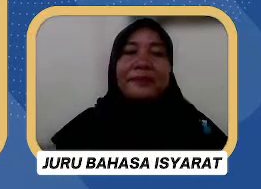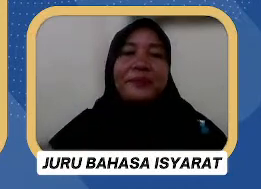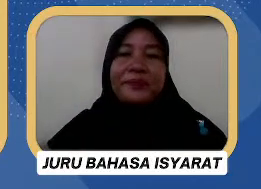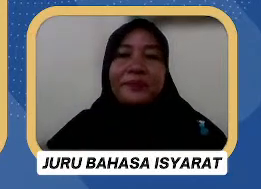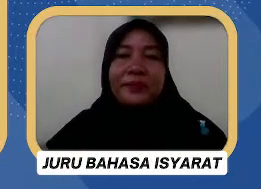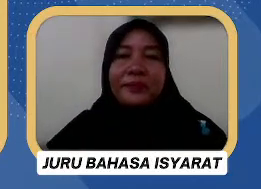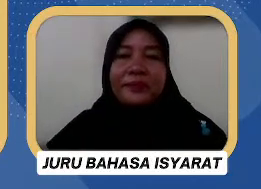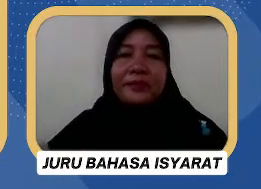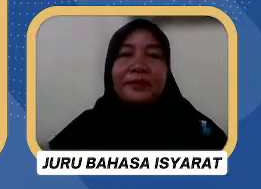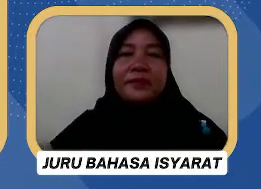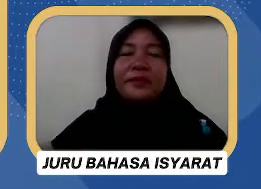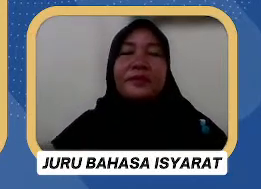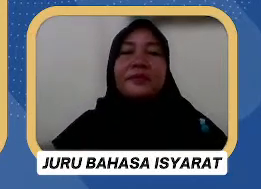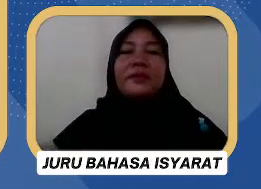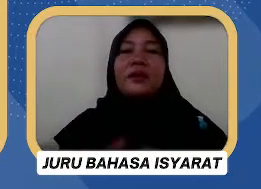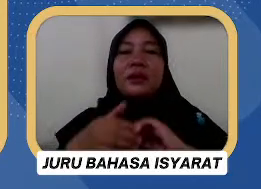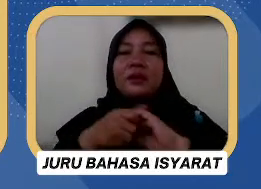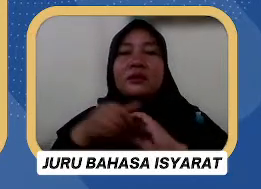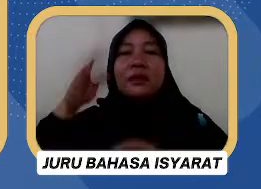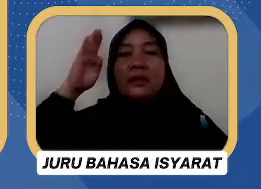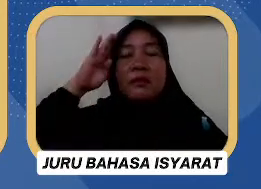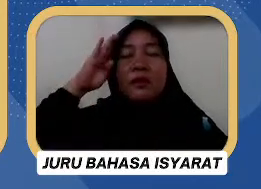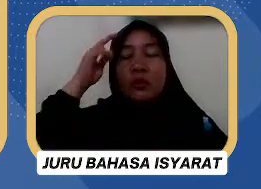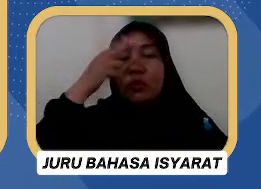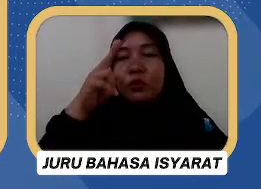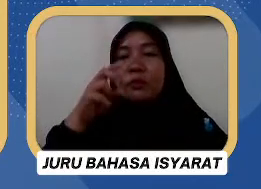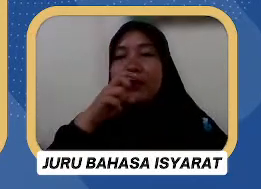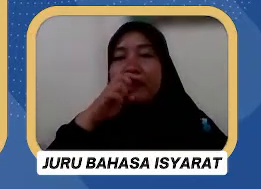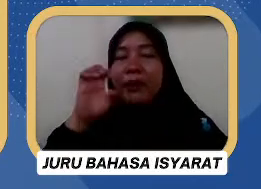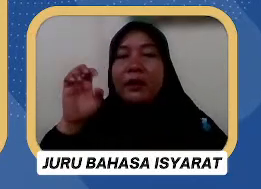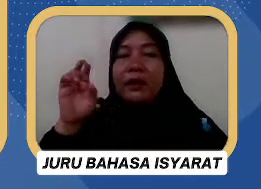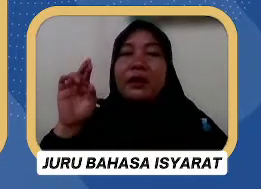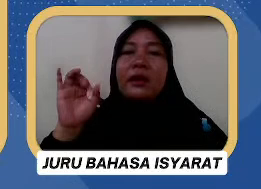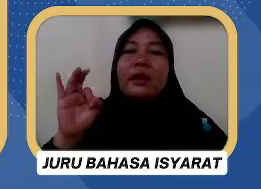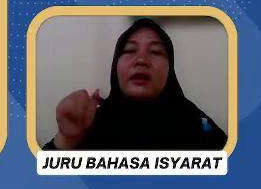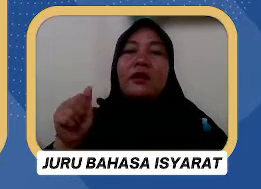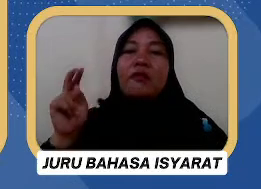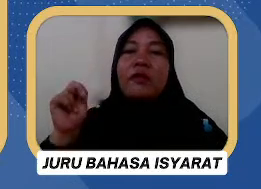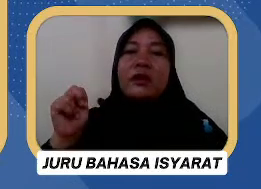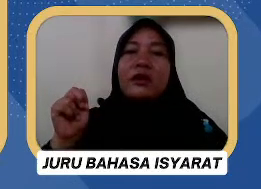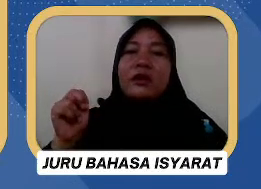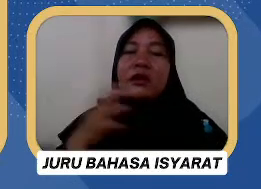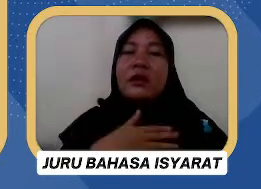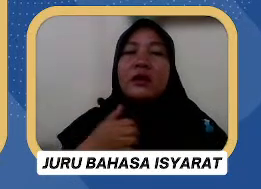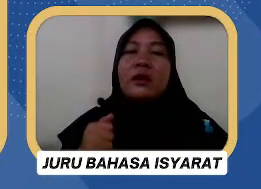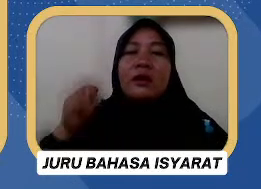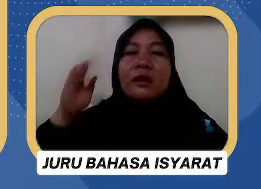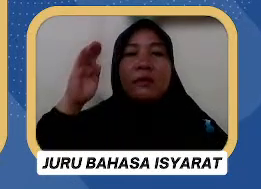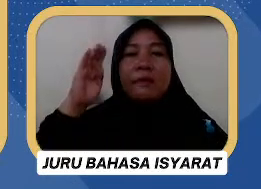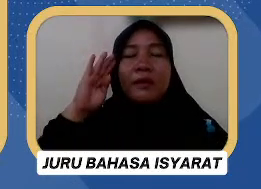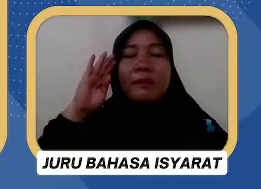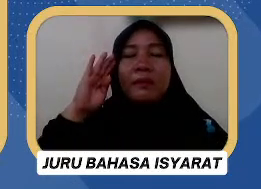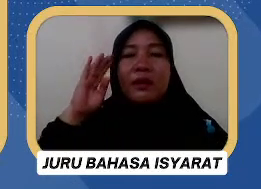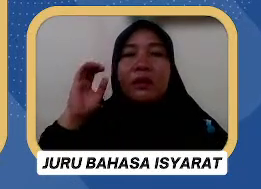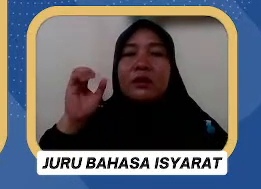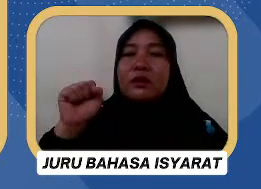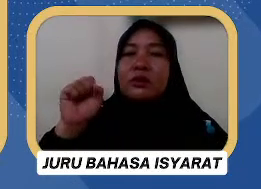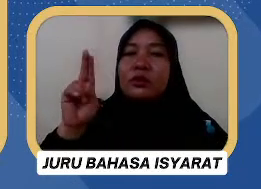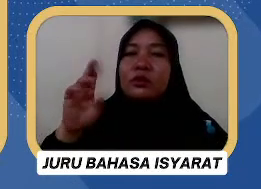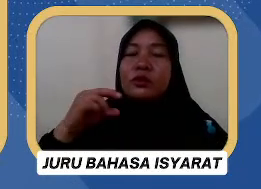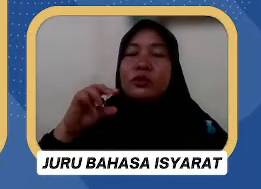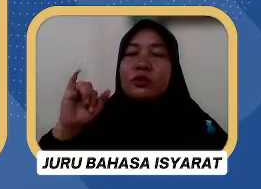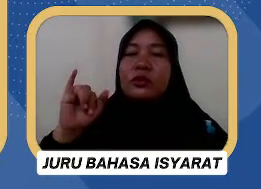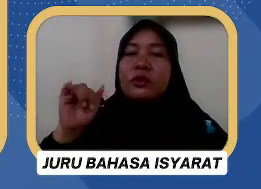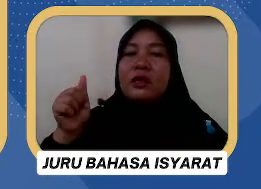hormat juga untuk Pak Ervan dan juga Pak Sugiarto yang tadi sudah memberikan penjelasan yang sangat luar biasa pastinya untuk literasi digital sejak ini untuk wilayah